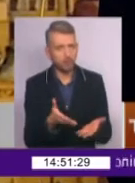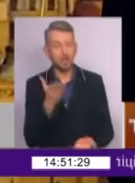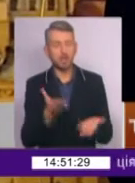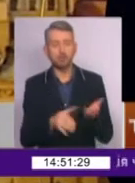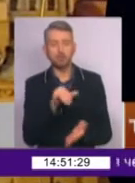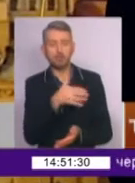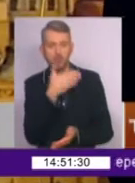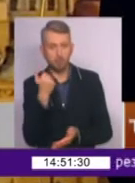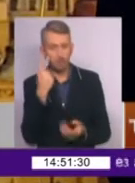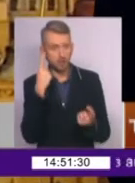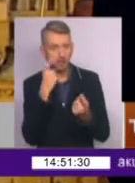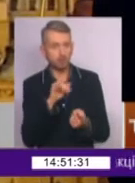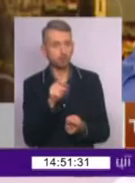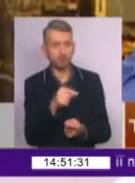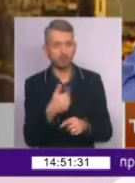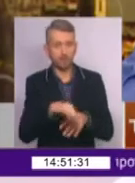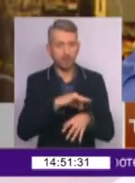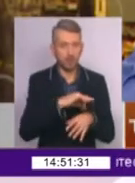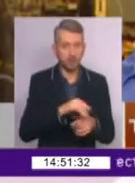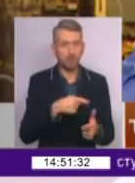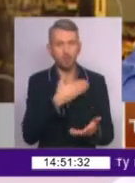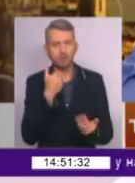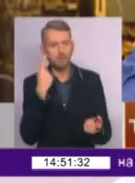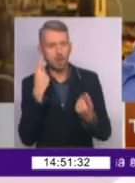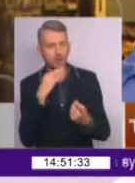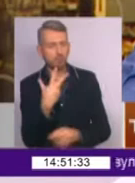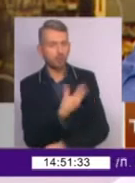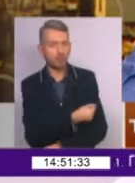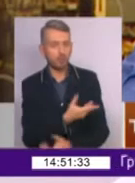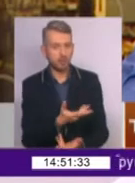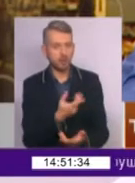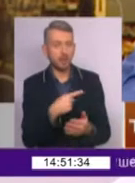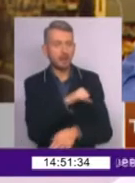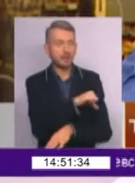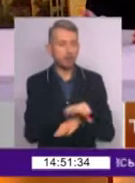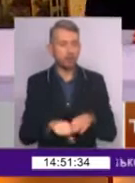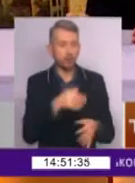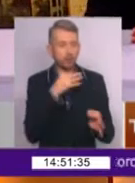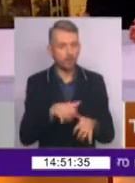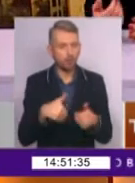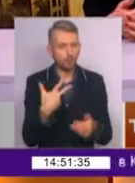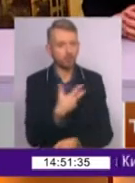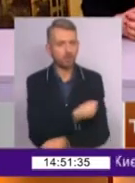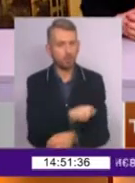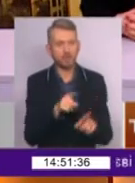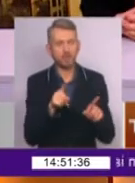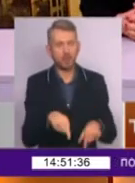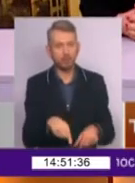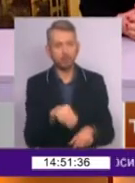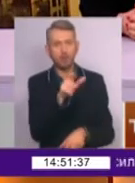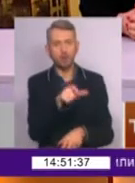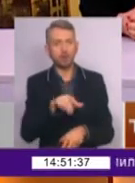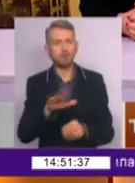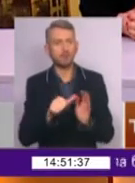в них немає даних про те, що вони вже хворіли, або немає даних про щеплення, то за кордоном рекомендують щеплювати також осіб